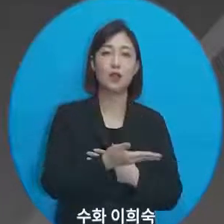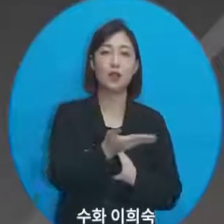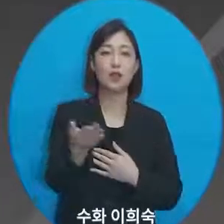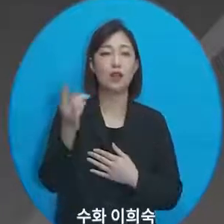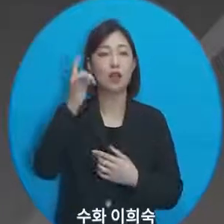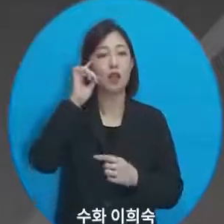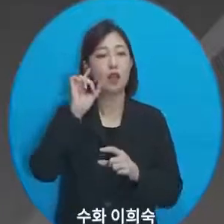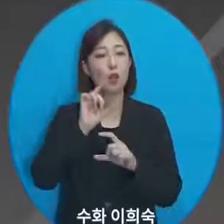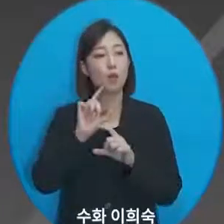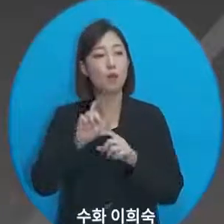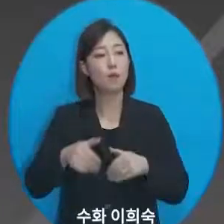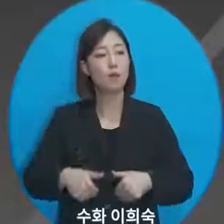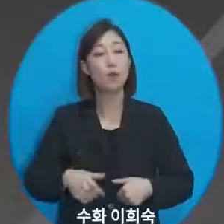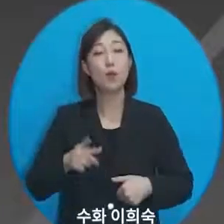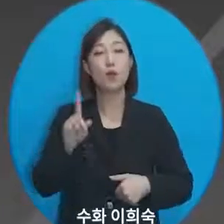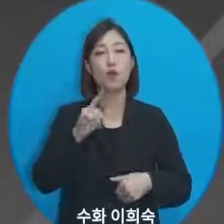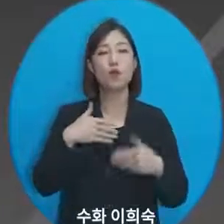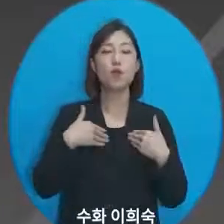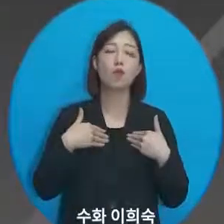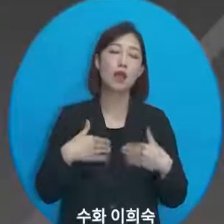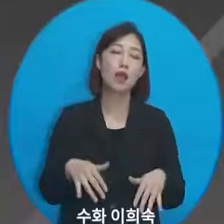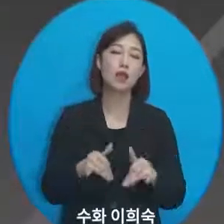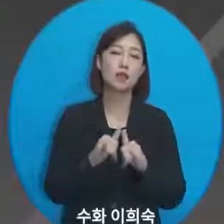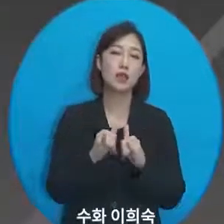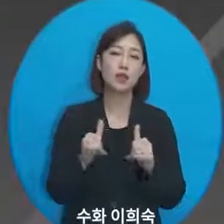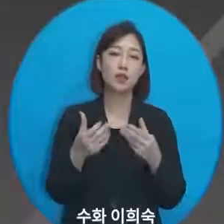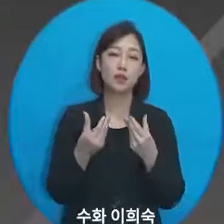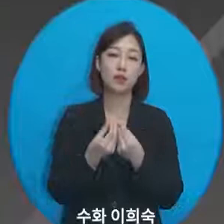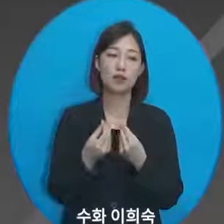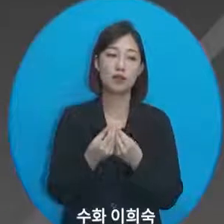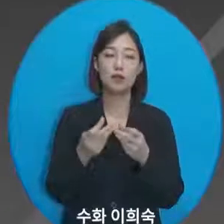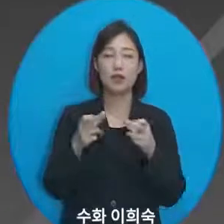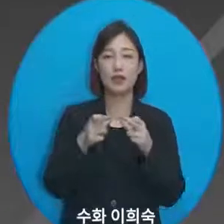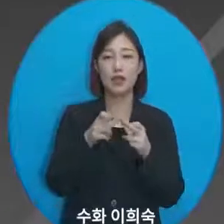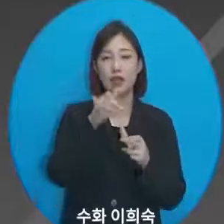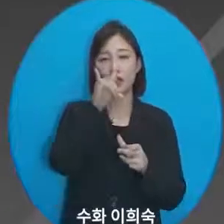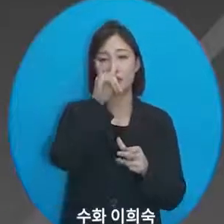다양한 사회적 약자 가운데 소위 장애인이라고 할 때